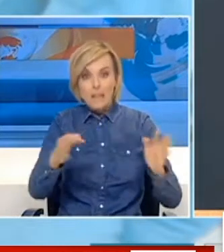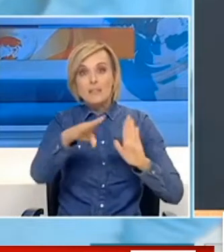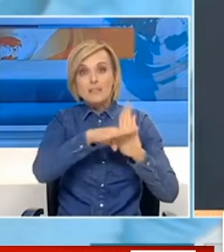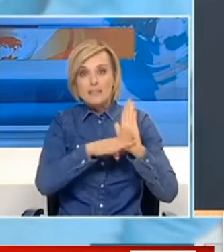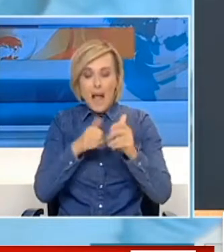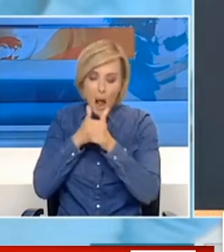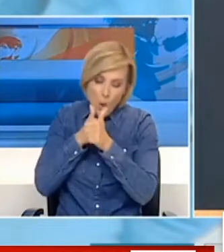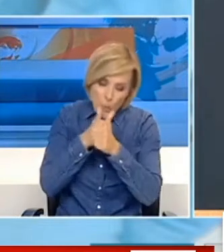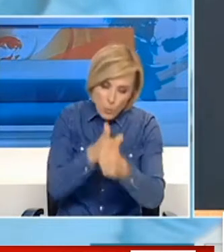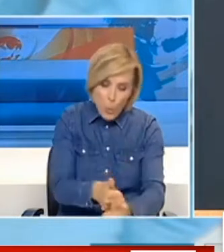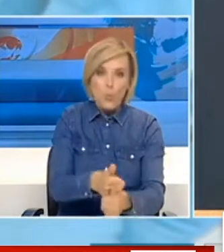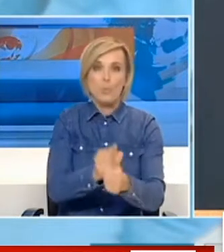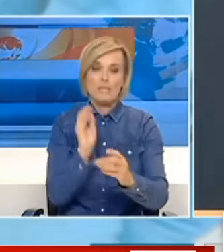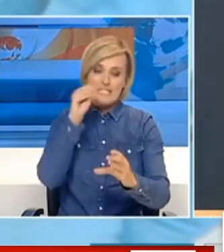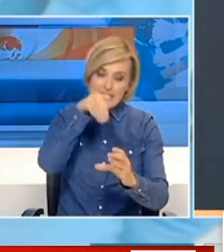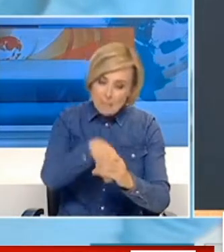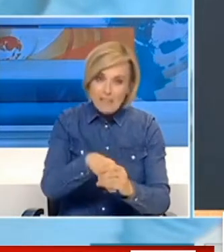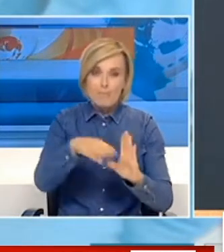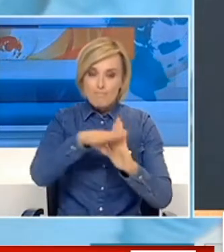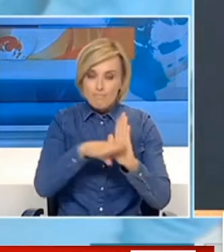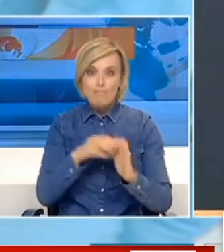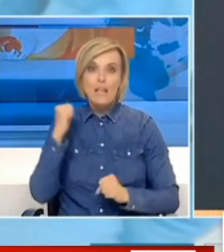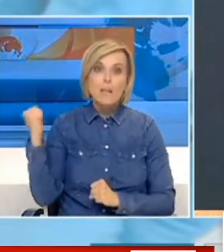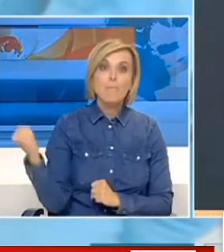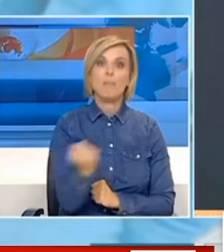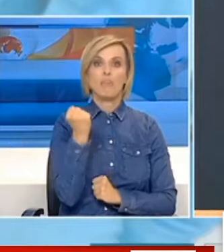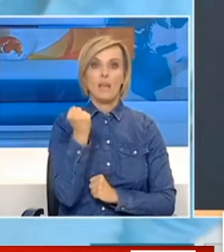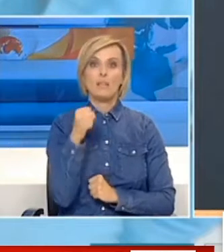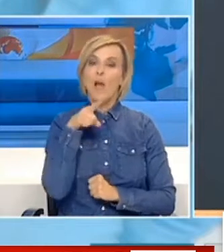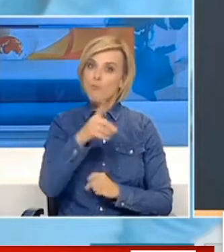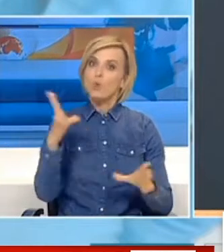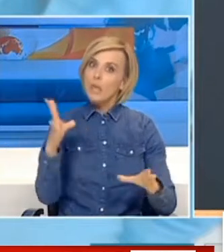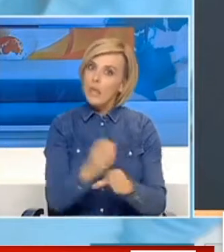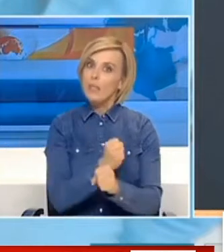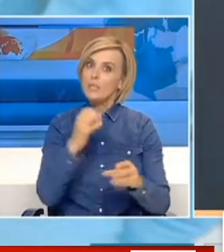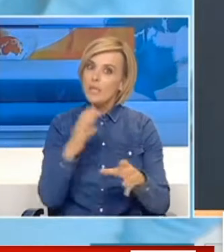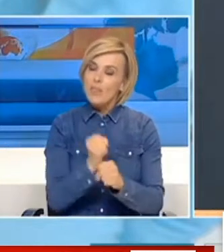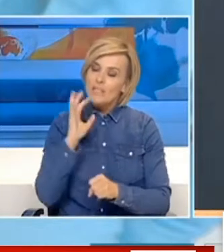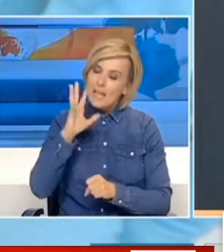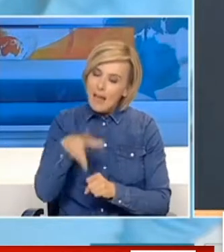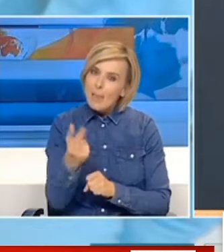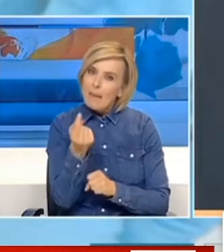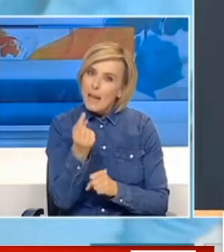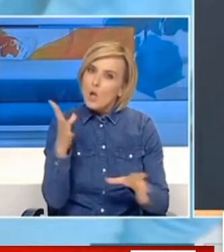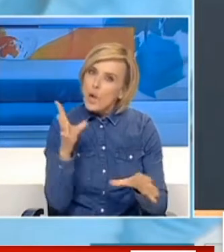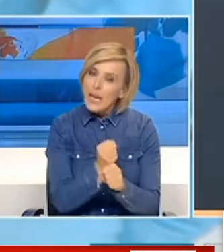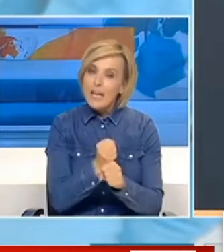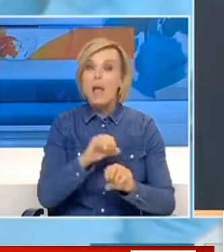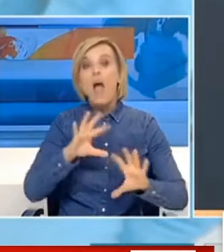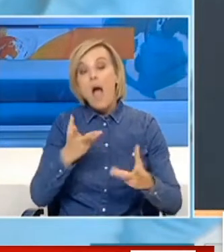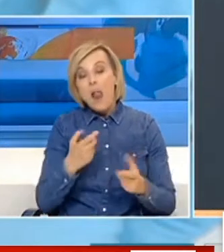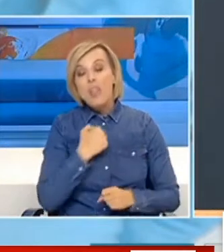ίδιο. Όλοι συμμετέχουμε και μπορώ να πω κερδίζουμε μικρές νίκες κάθε ημέρα. Αλλά ο πόλεμος